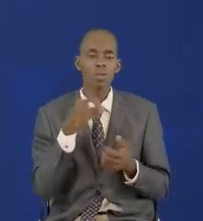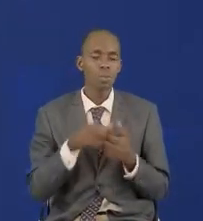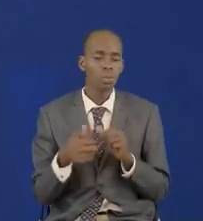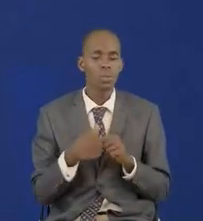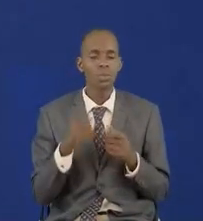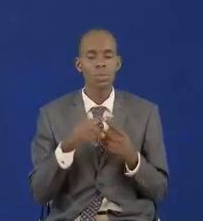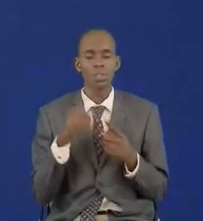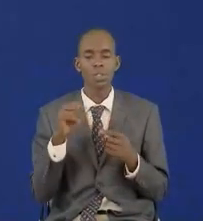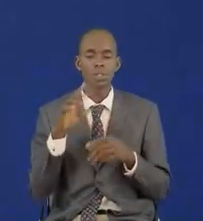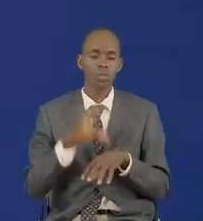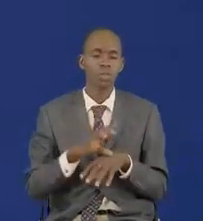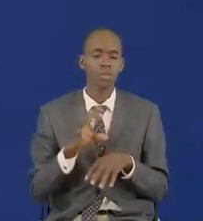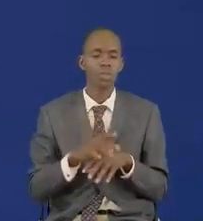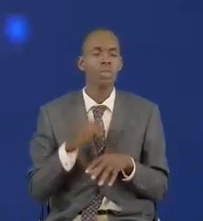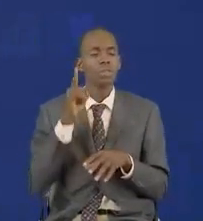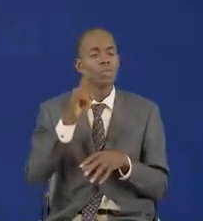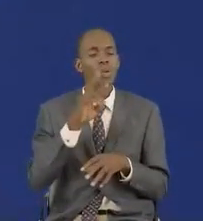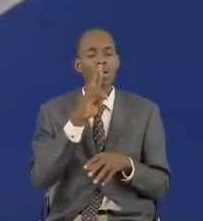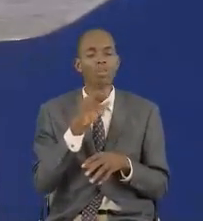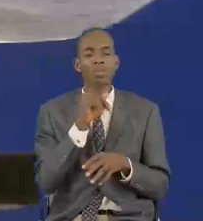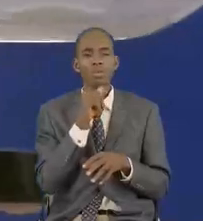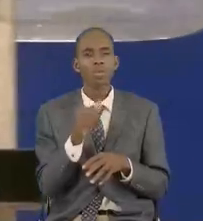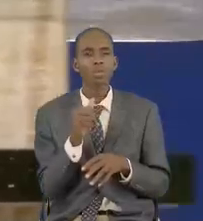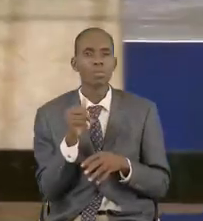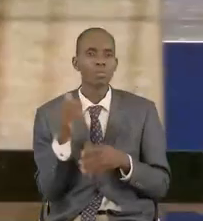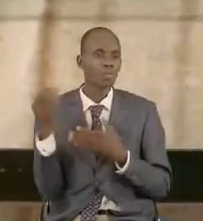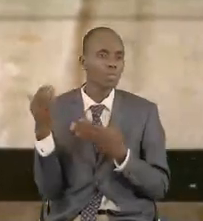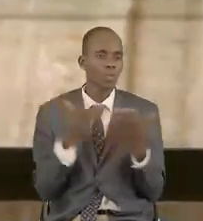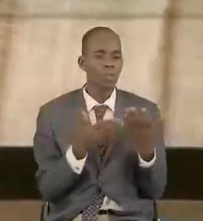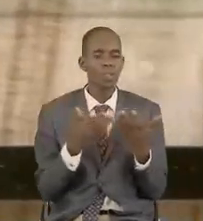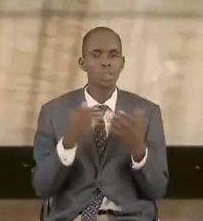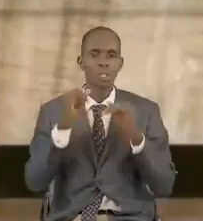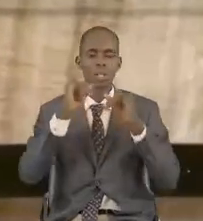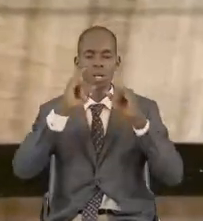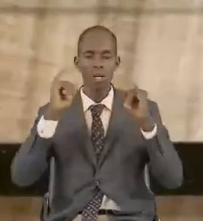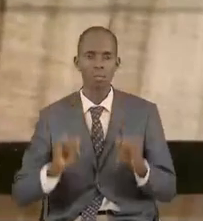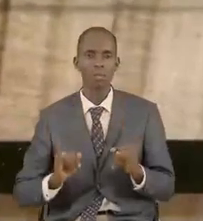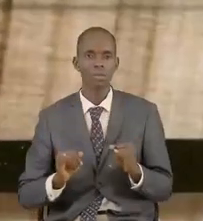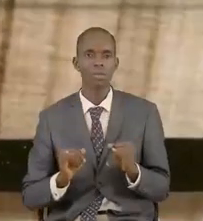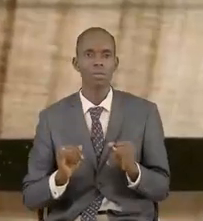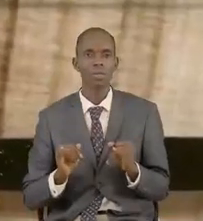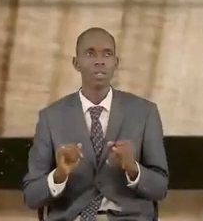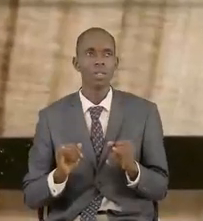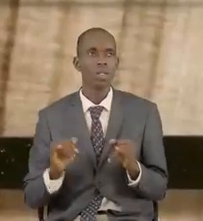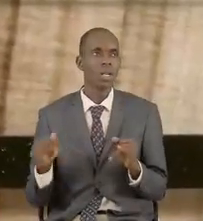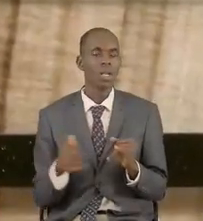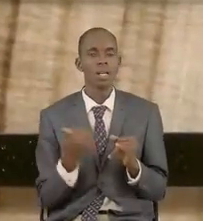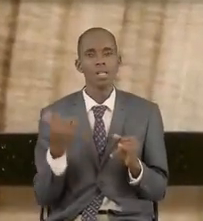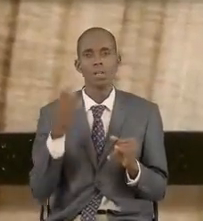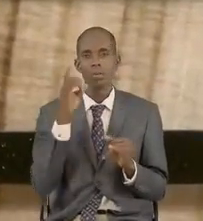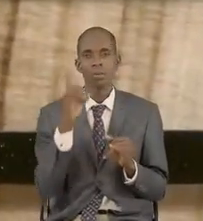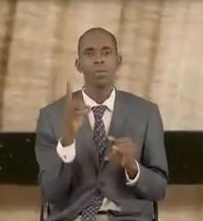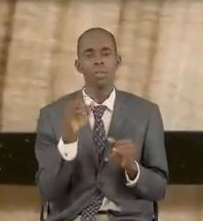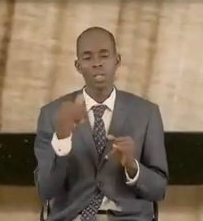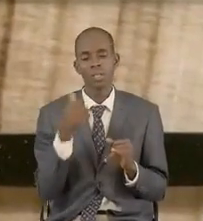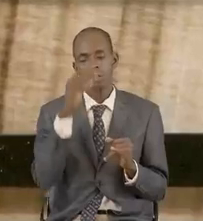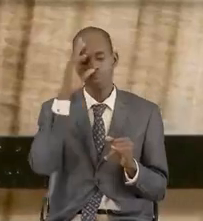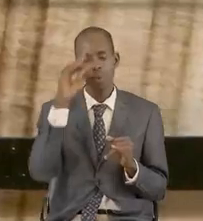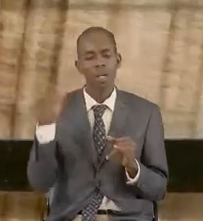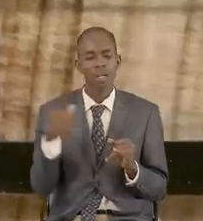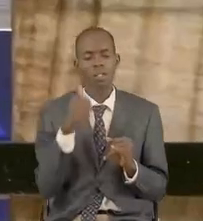ils ne vont pas amené à l'église pour ne pas mener ici pour idolâtrer un homme ou une femme